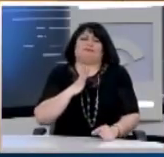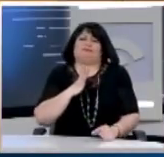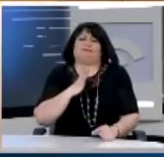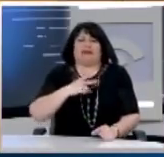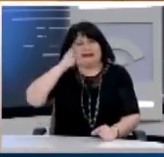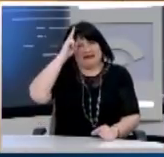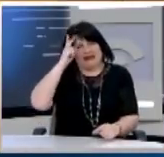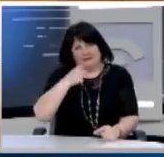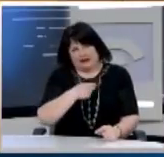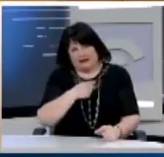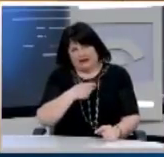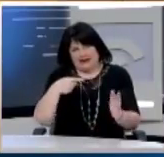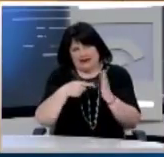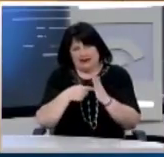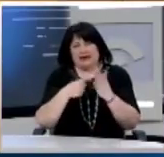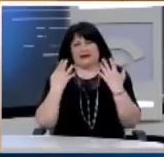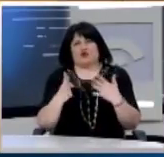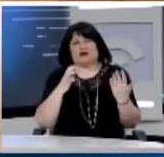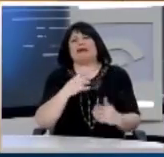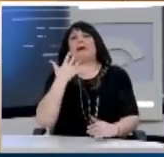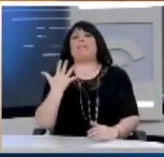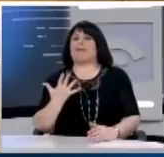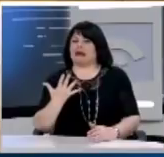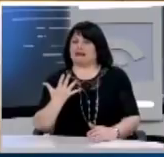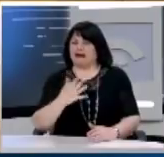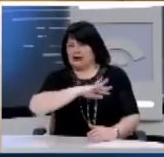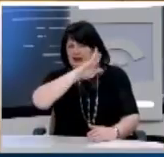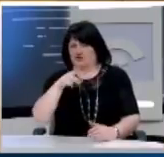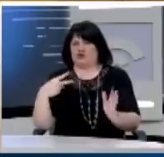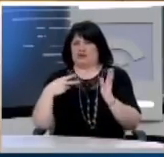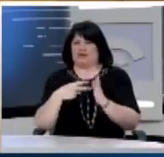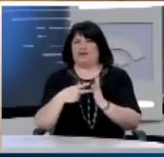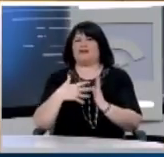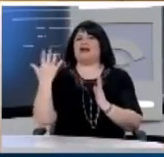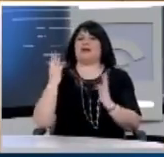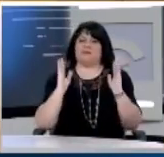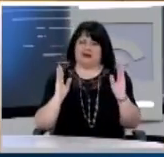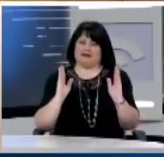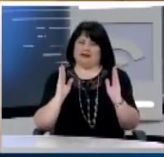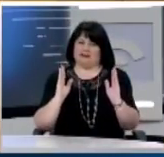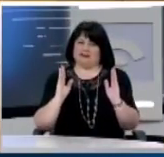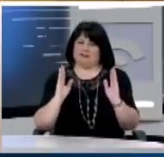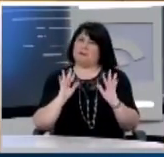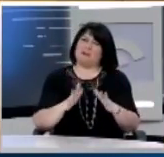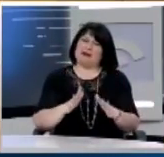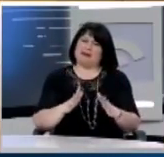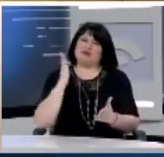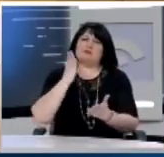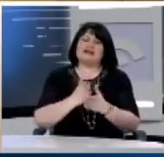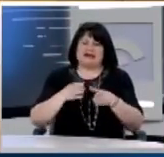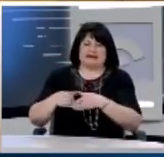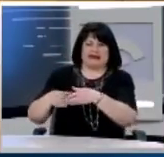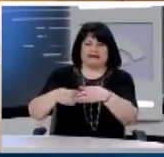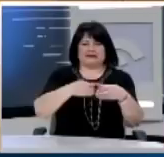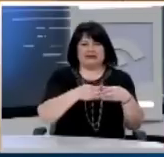Στη Γερμανία από το 1995 μέχρι το 2015 το μερίδιο των μεσαίων